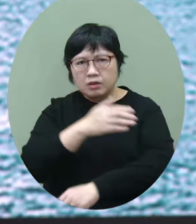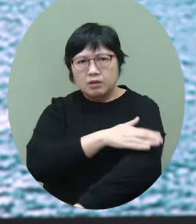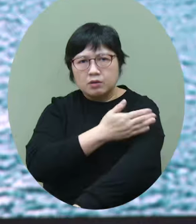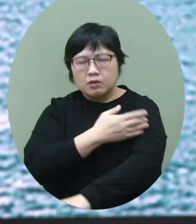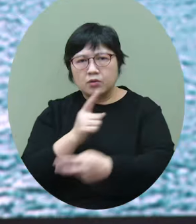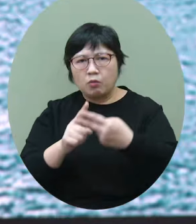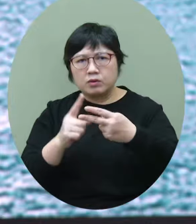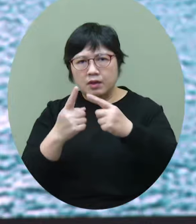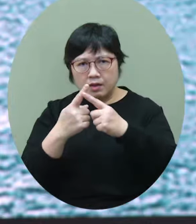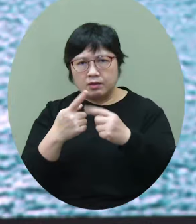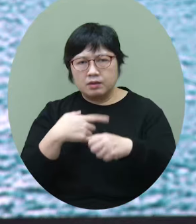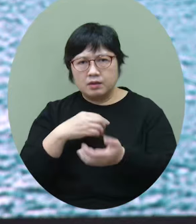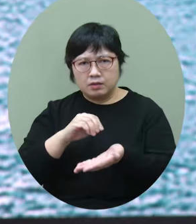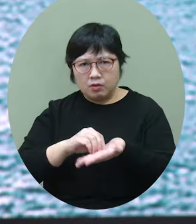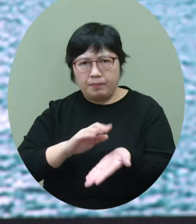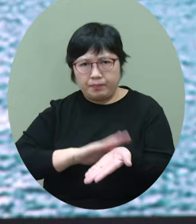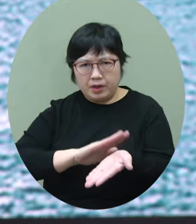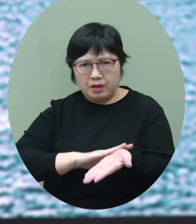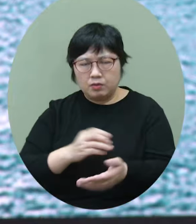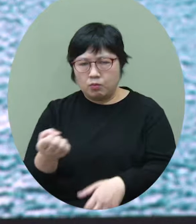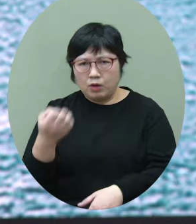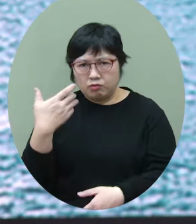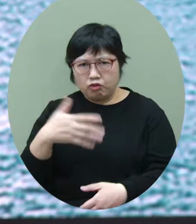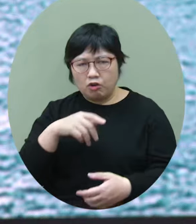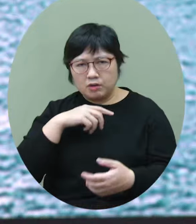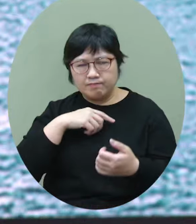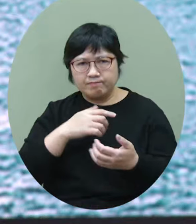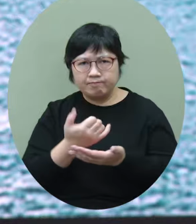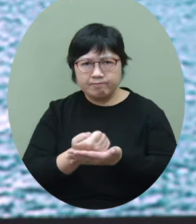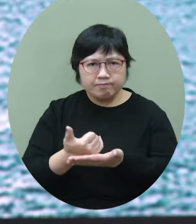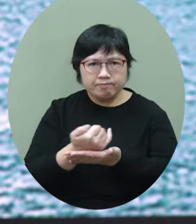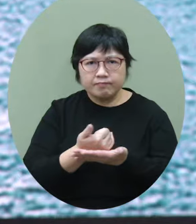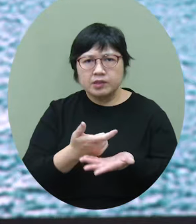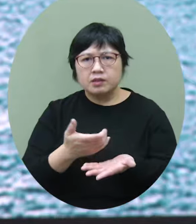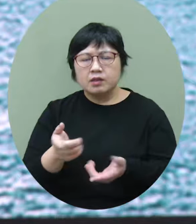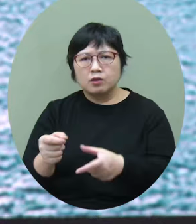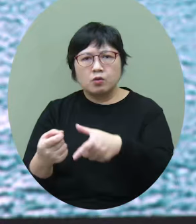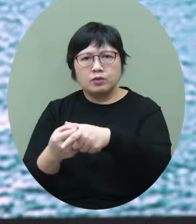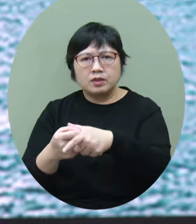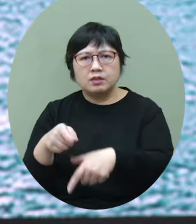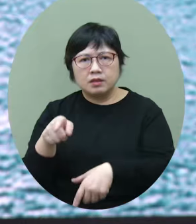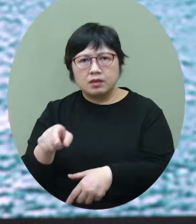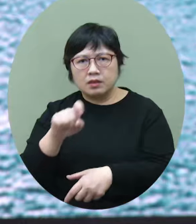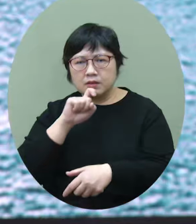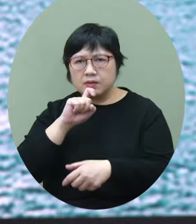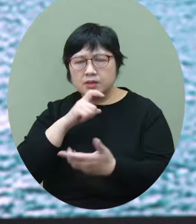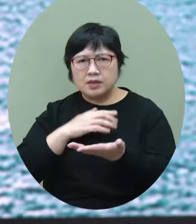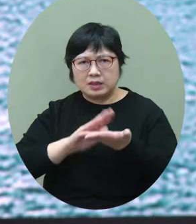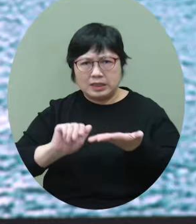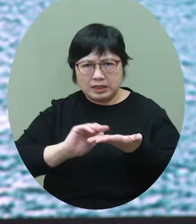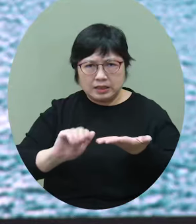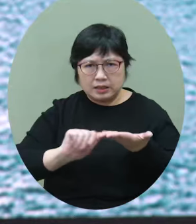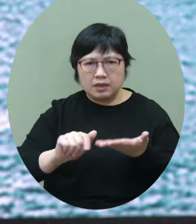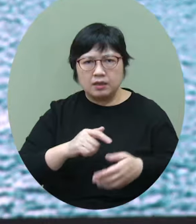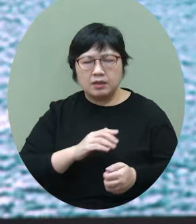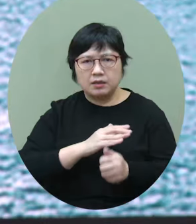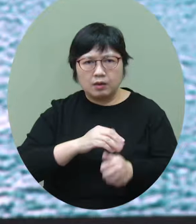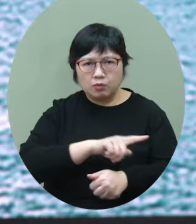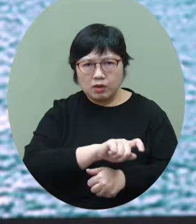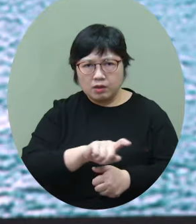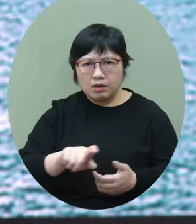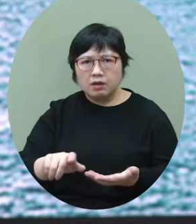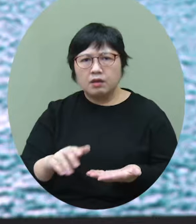翻，即係當時嗰陣時嗰個承辦商佢哋應該要做一啲徹底嘅清潔啦、消毒啊，咁